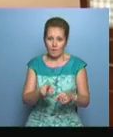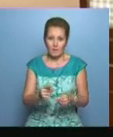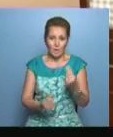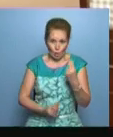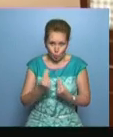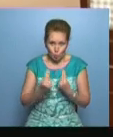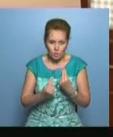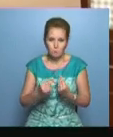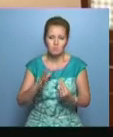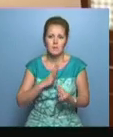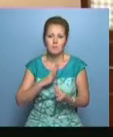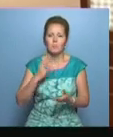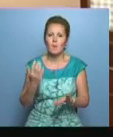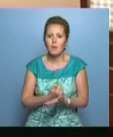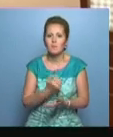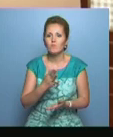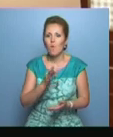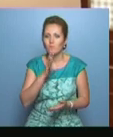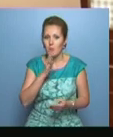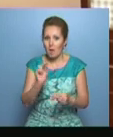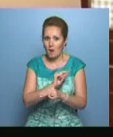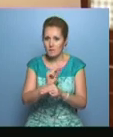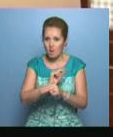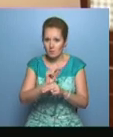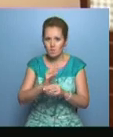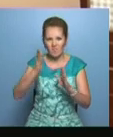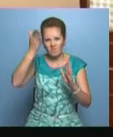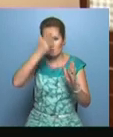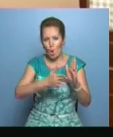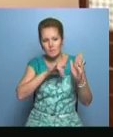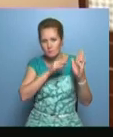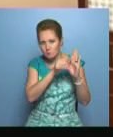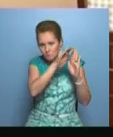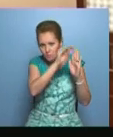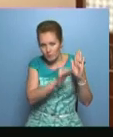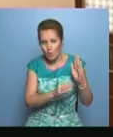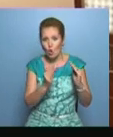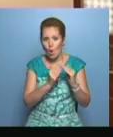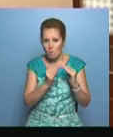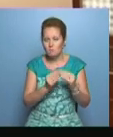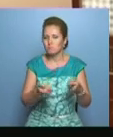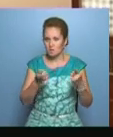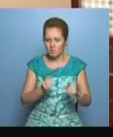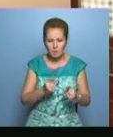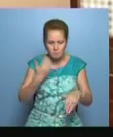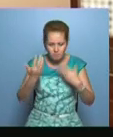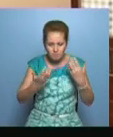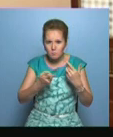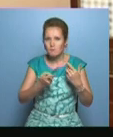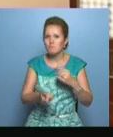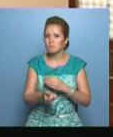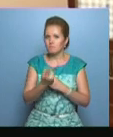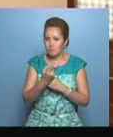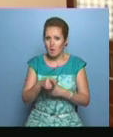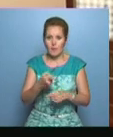были найдены во время реставрации в простенке дома. И действительно стало известно, что